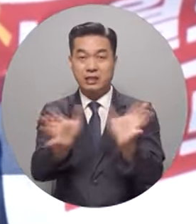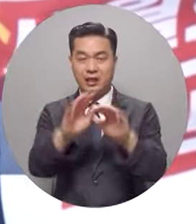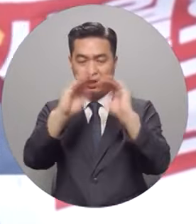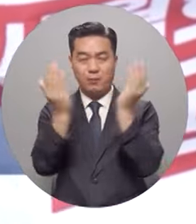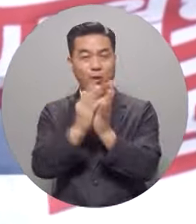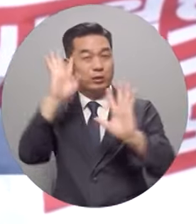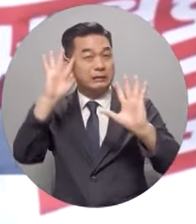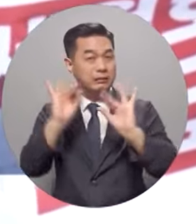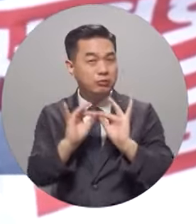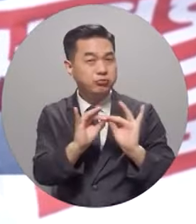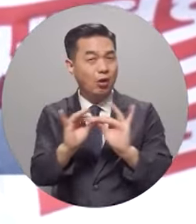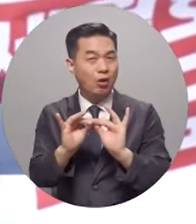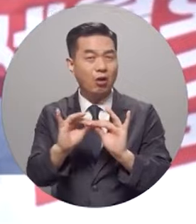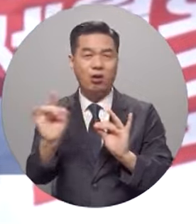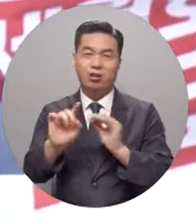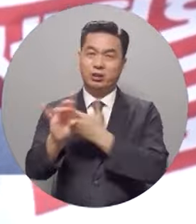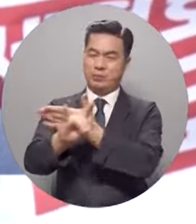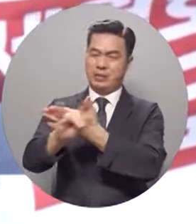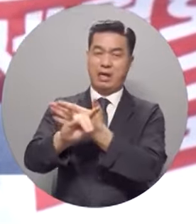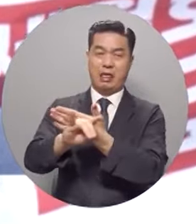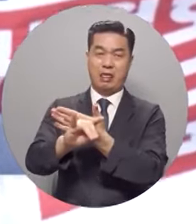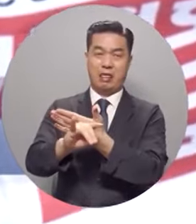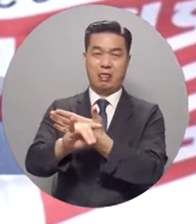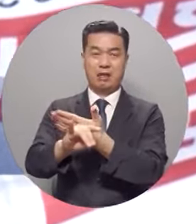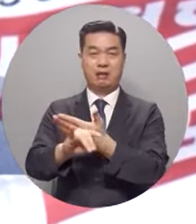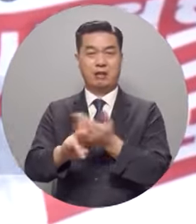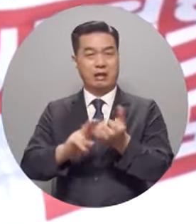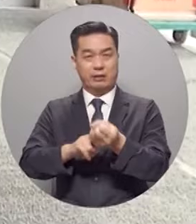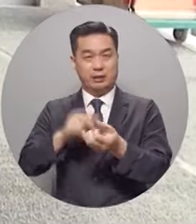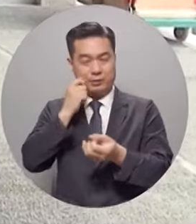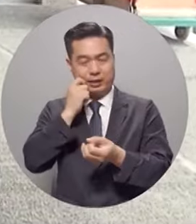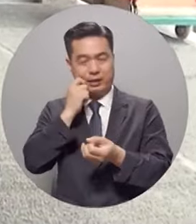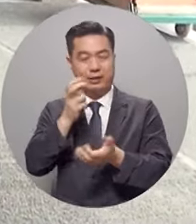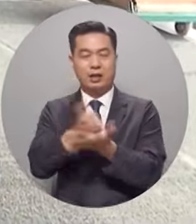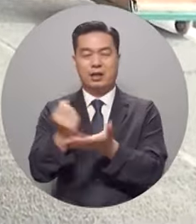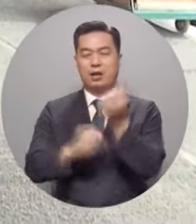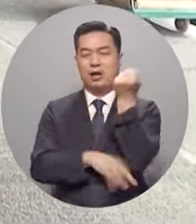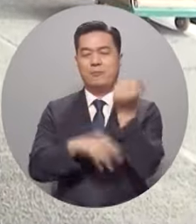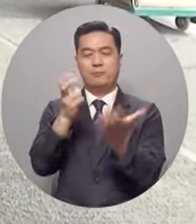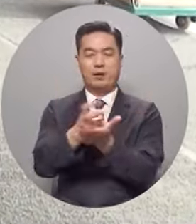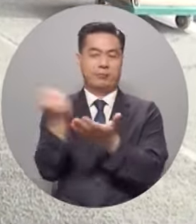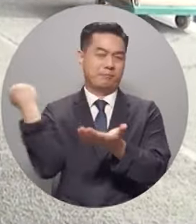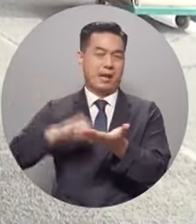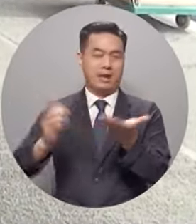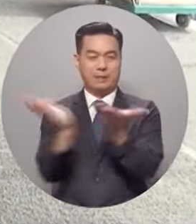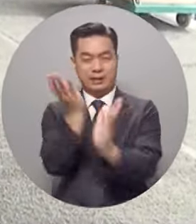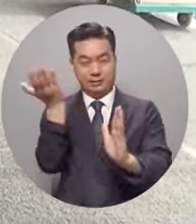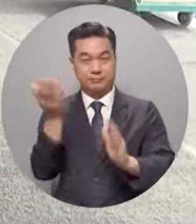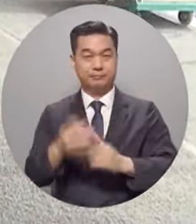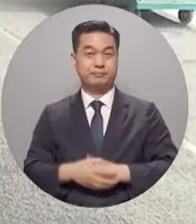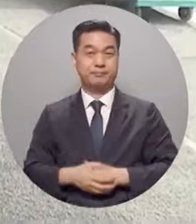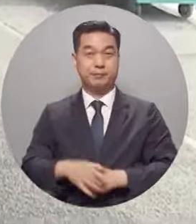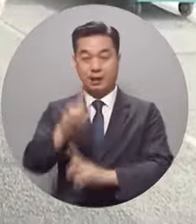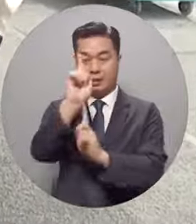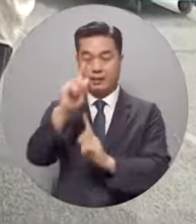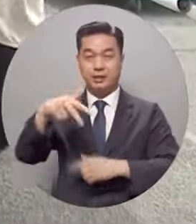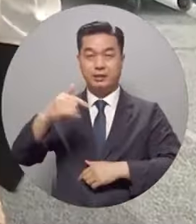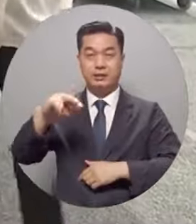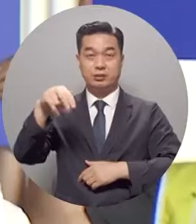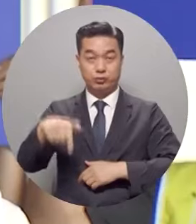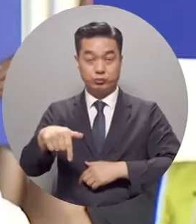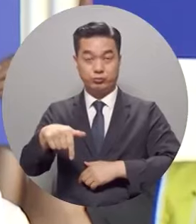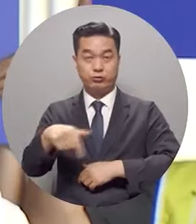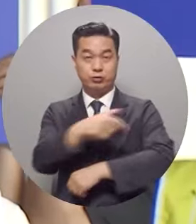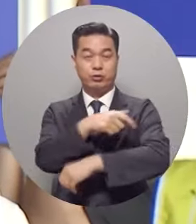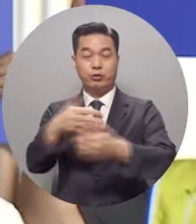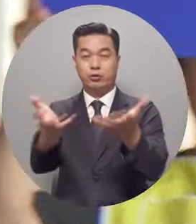어떤 명분으로도 포장할 수 없는 반헌법적 작태. 특히 청문회 내내 논란이었던 이진숙 위원장의 법인카드